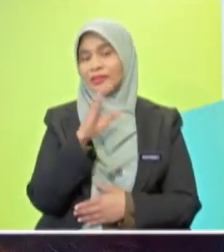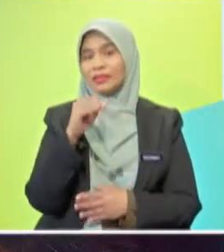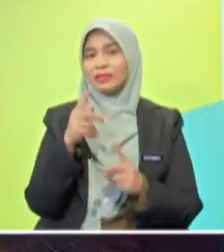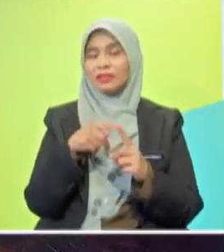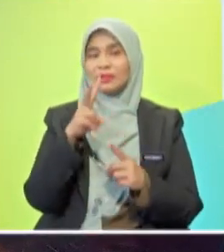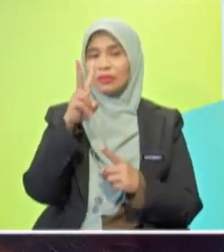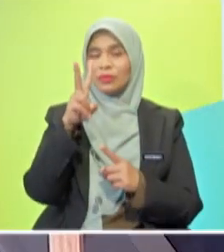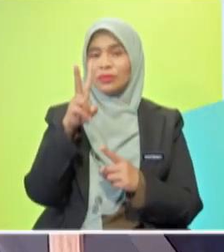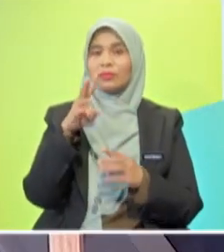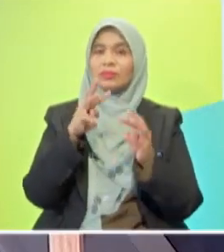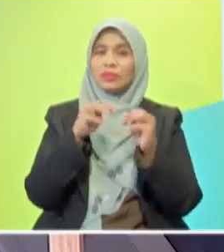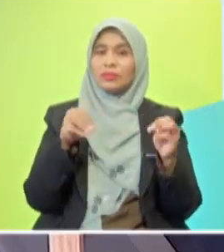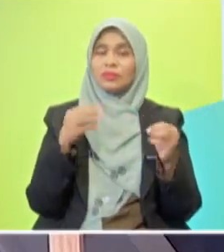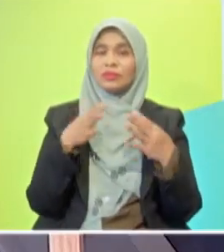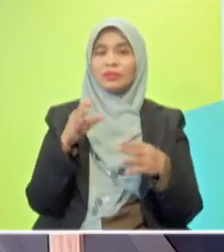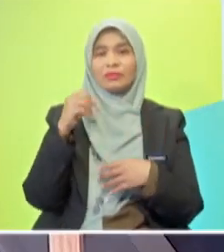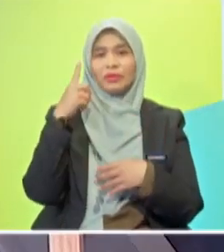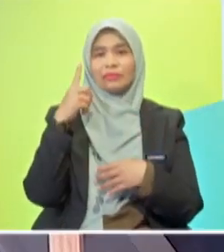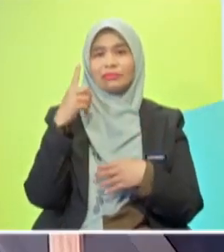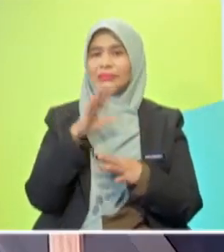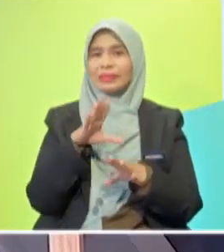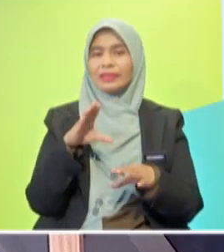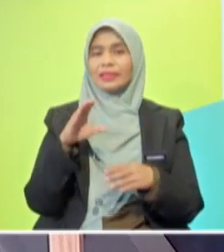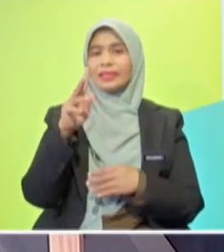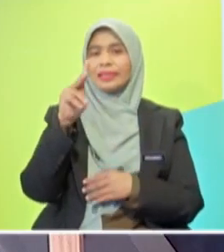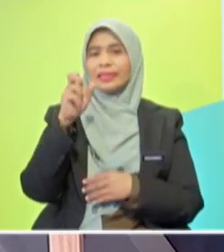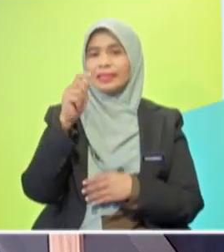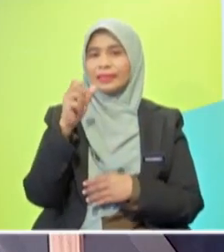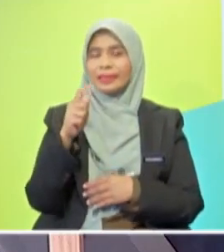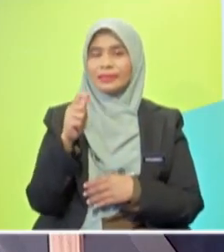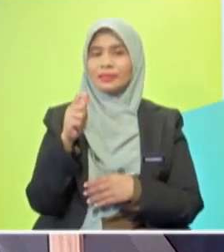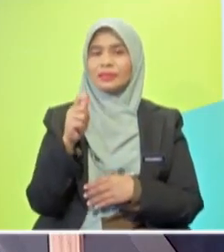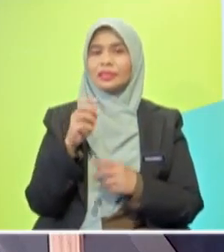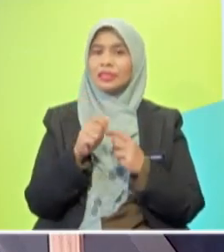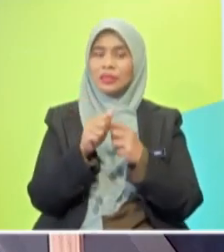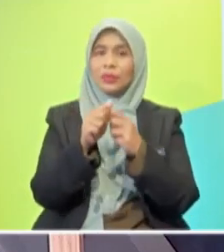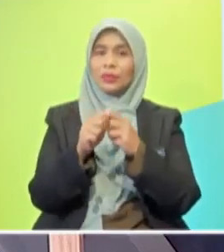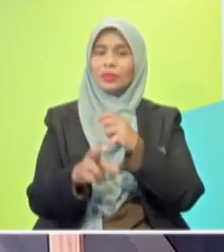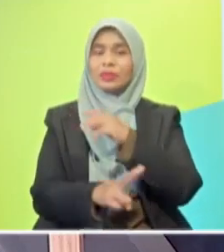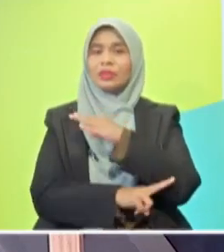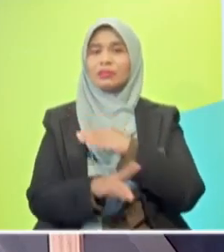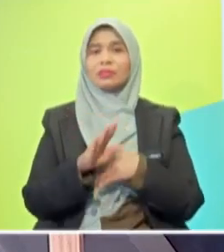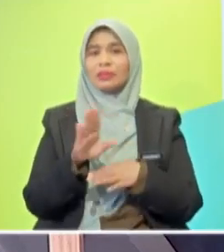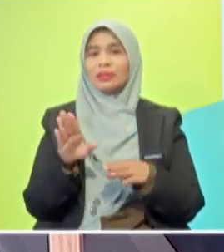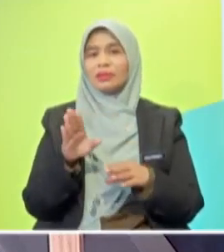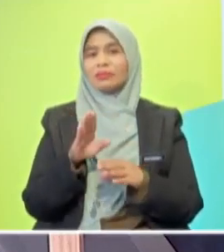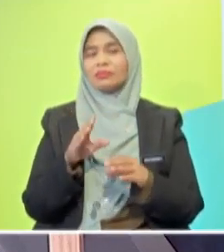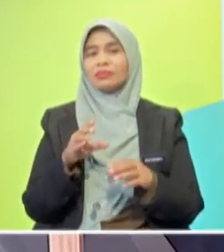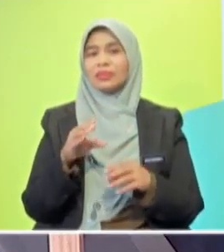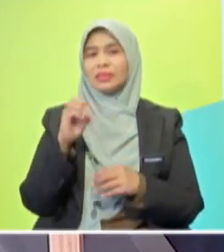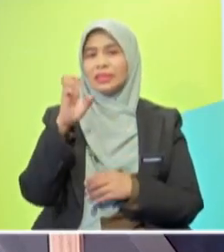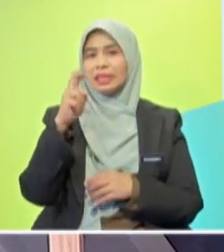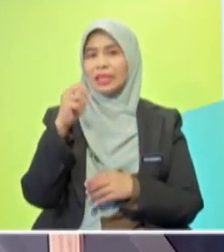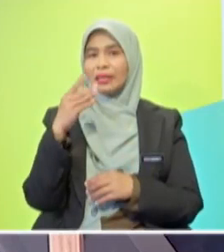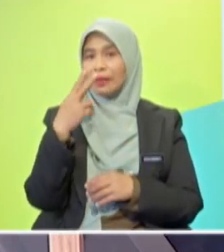Okey, murid-murid sudah faham, dan yang kedua tidak ketat. Pakaian yang menurut syarak ini adalah yang tidak ketat, yang tidak sendat